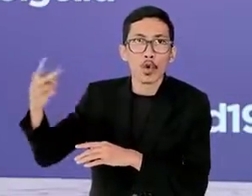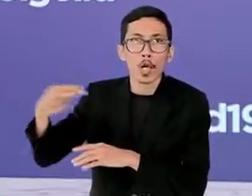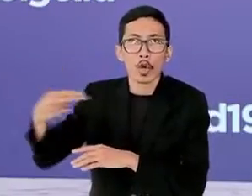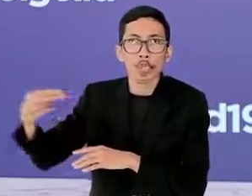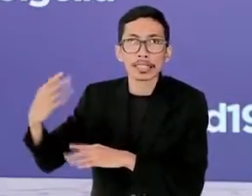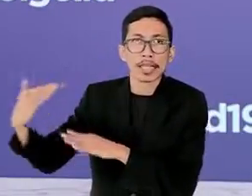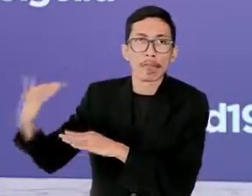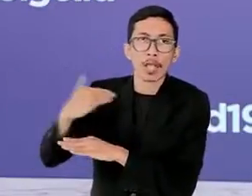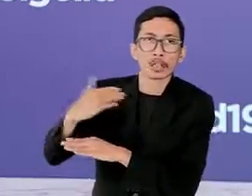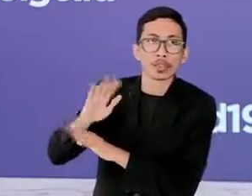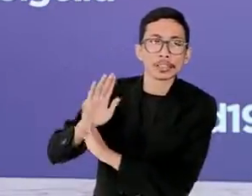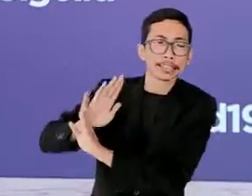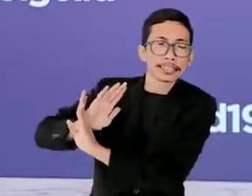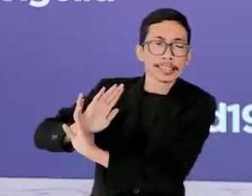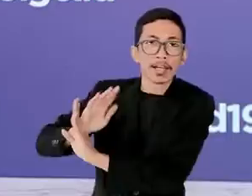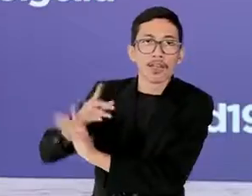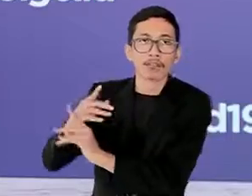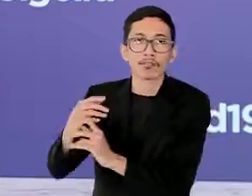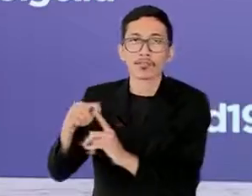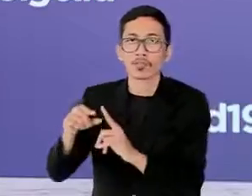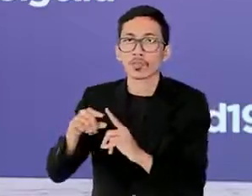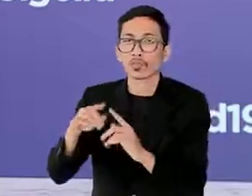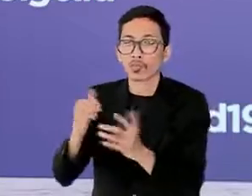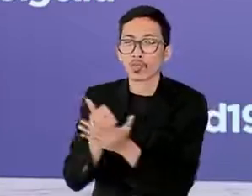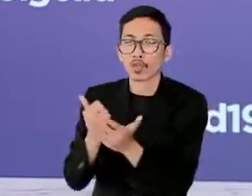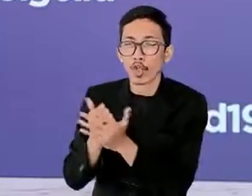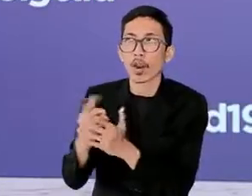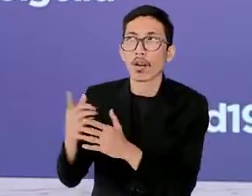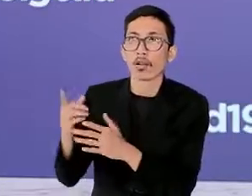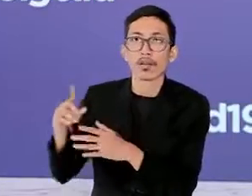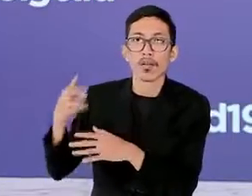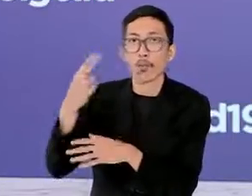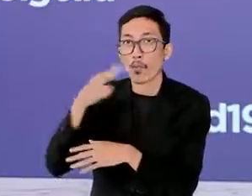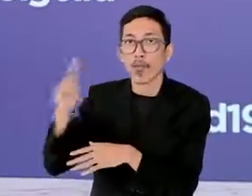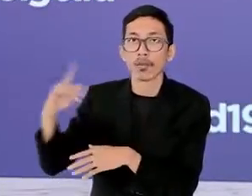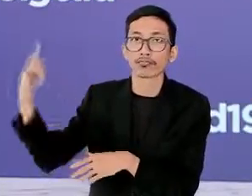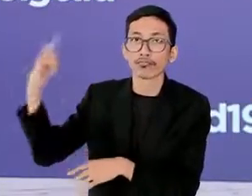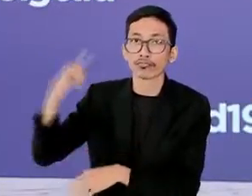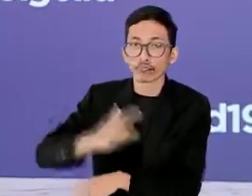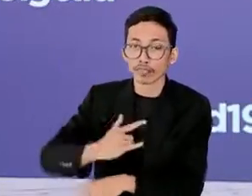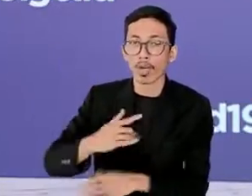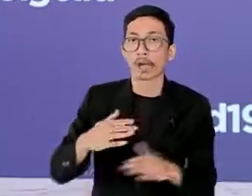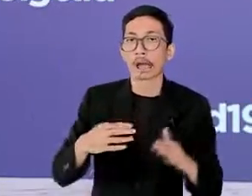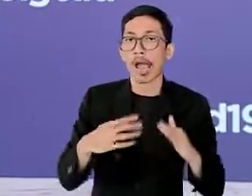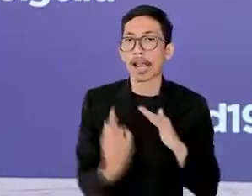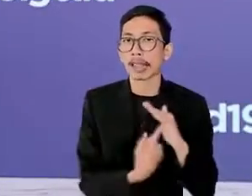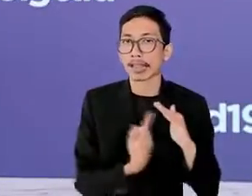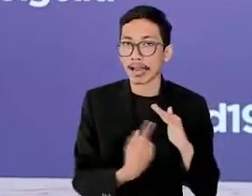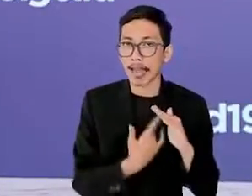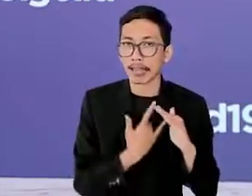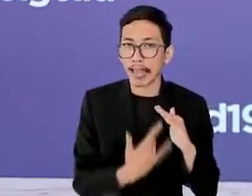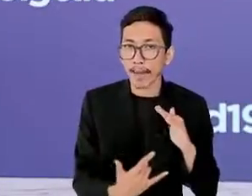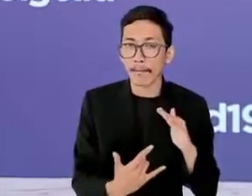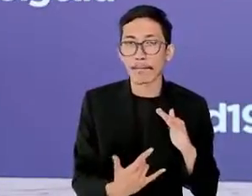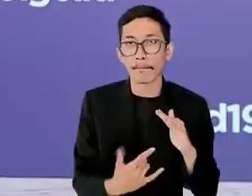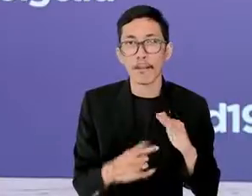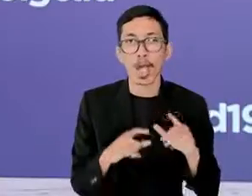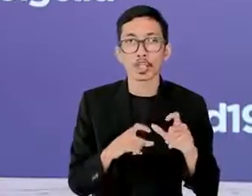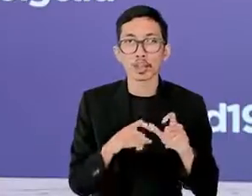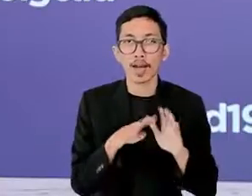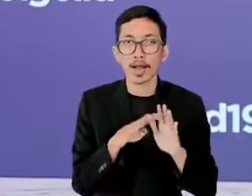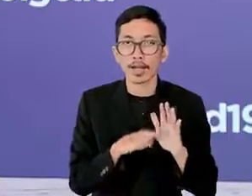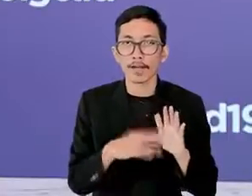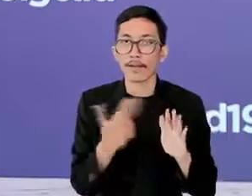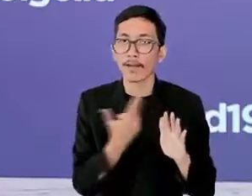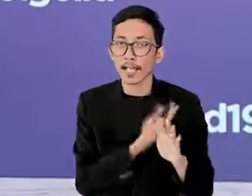melalui pengetatan kebijakan karantina internasional entry dan exit testing serta persyaratan